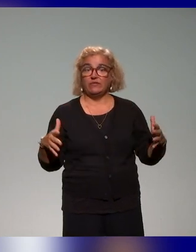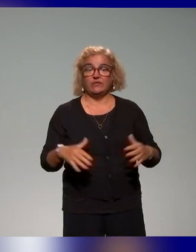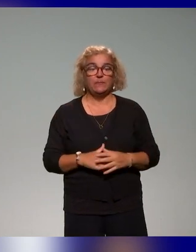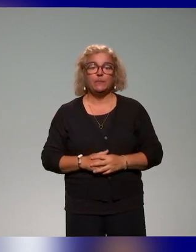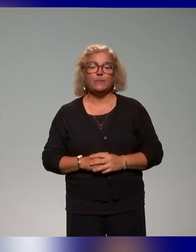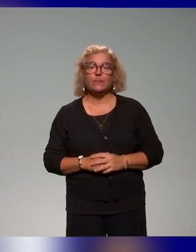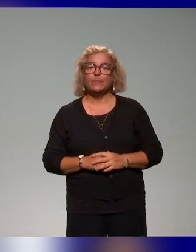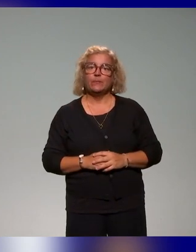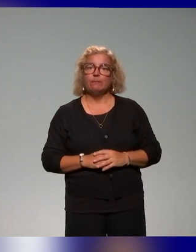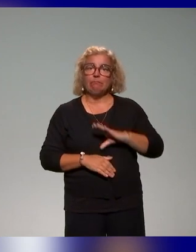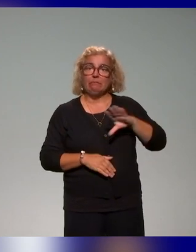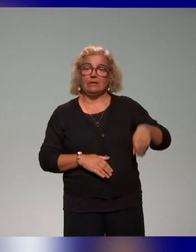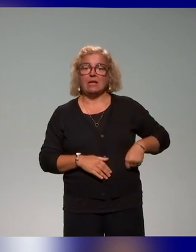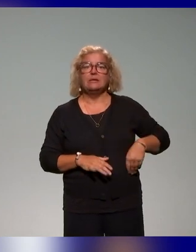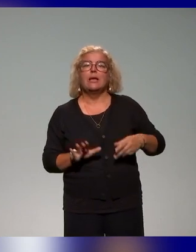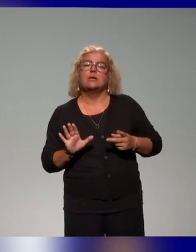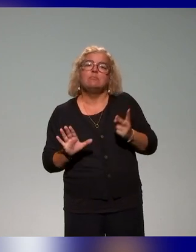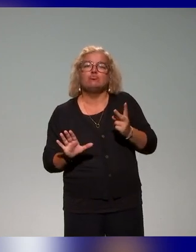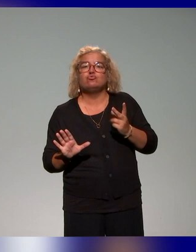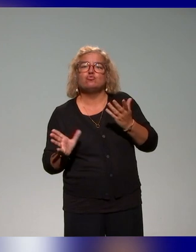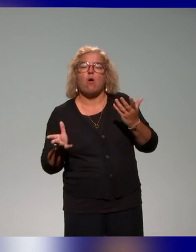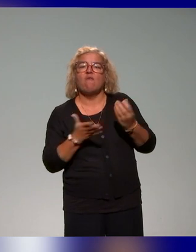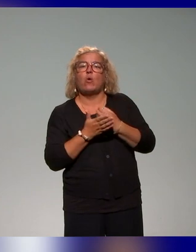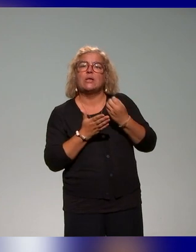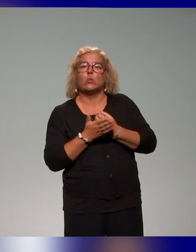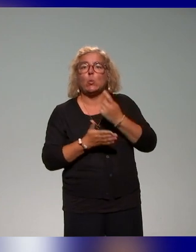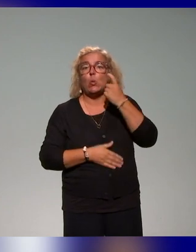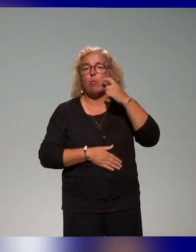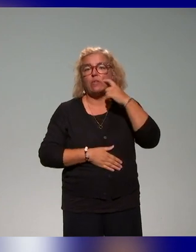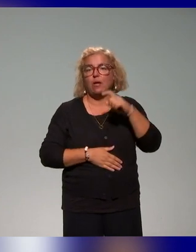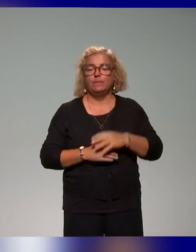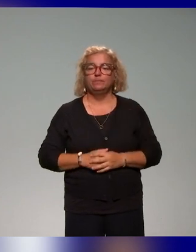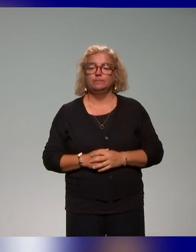donné. La dernière, c'était plus un commentaire, une information. Alors,